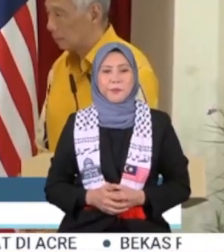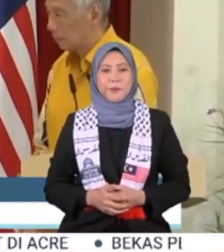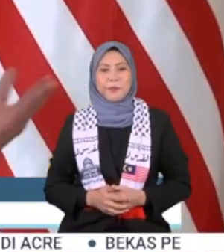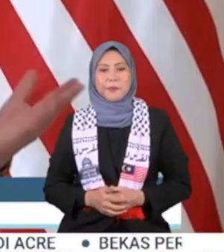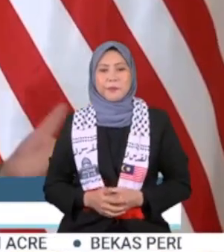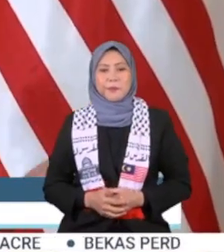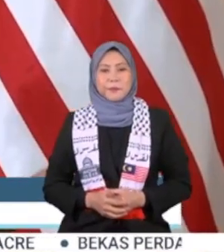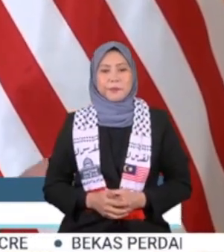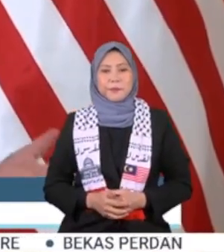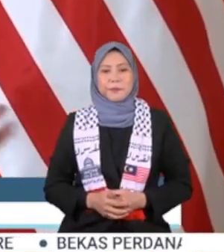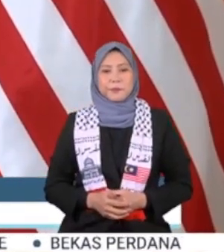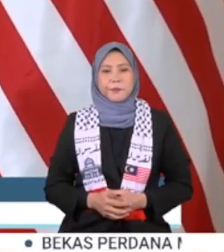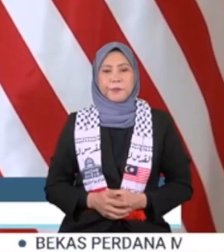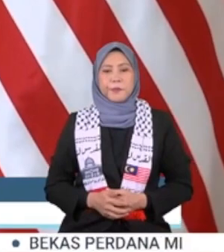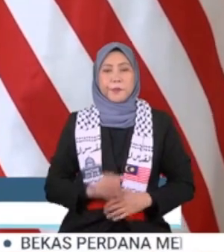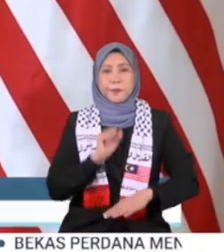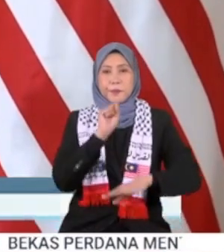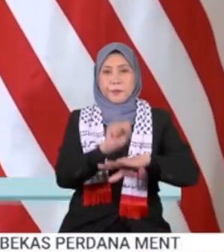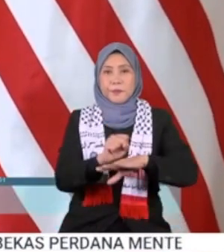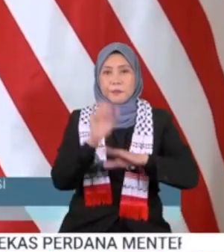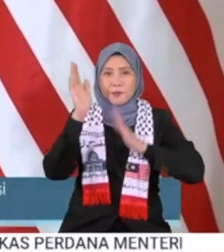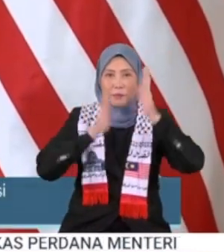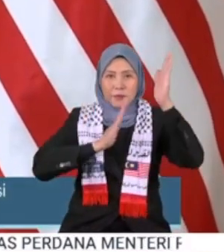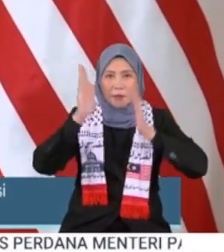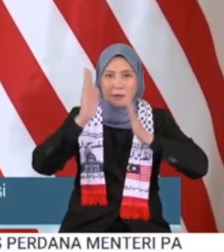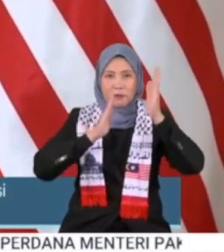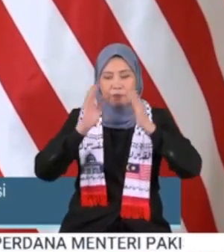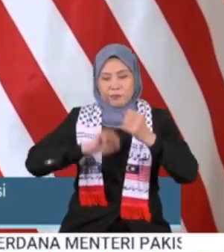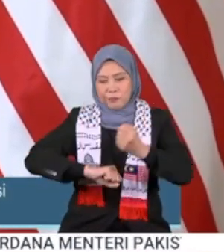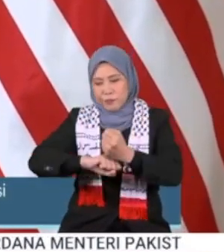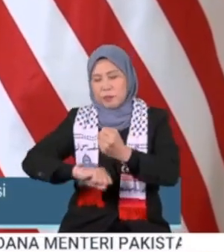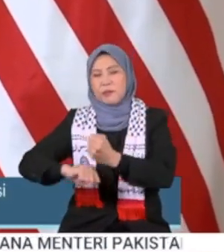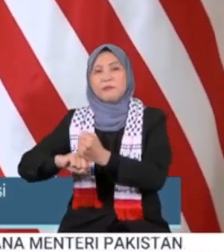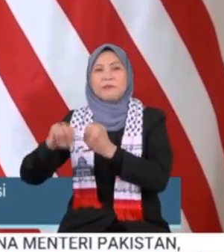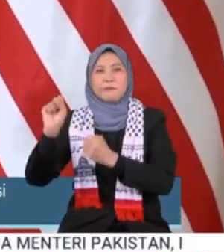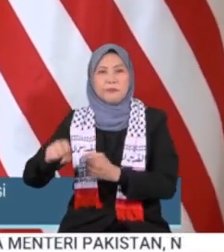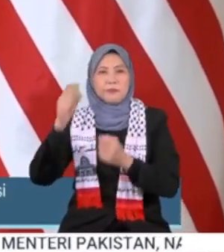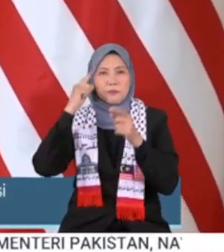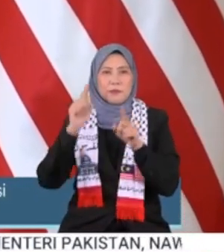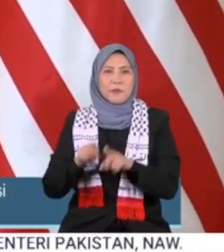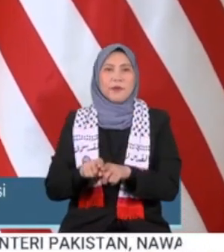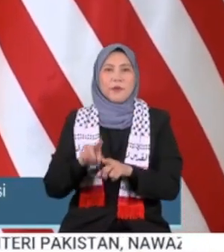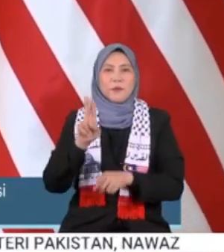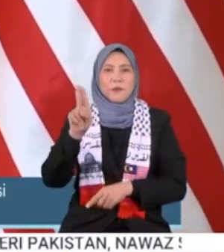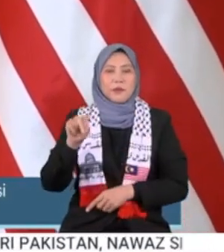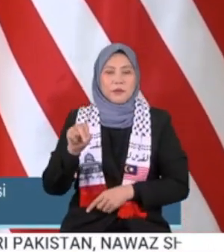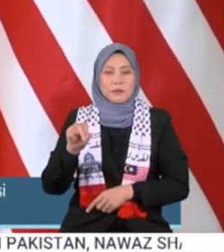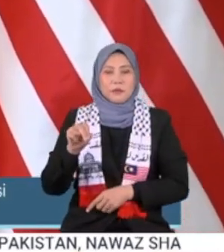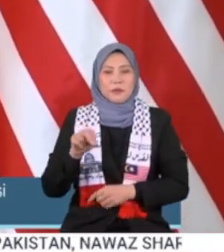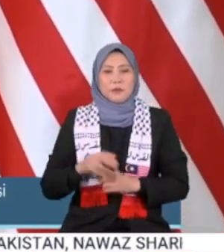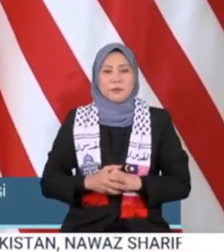Palestin Singapore and Malaysia supported the resolution UN